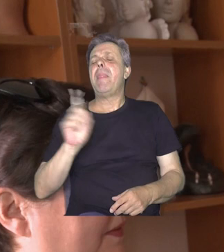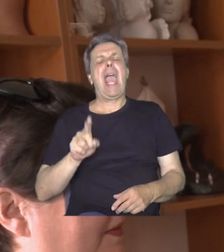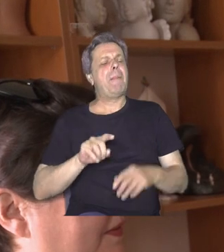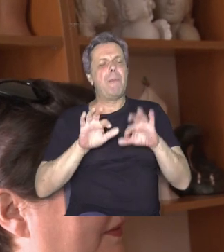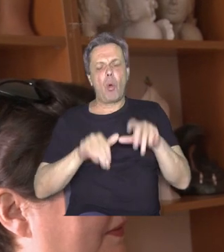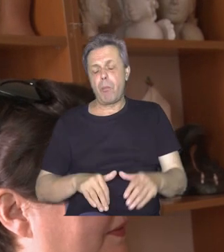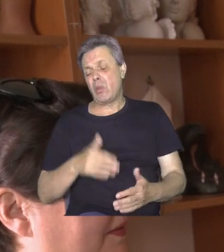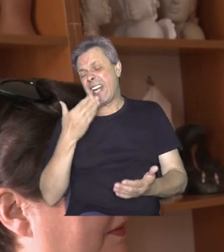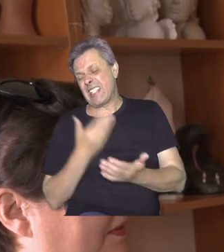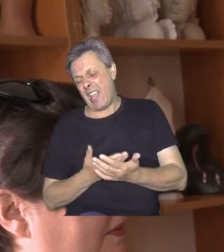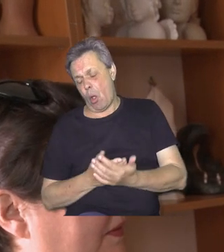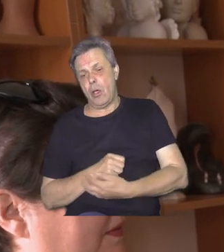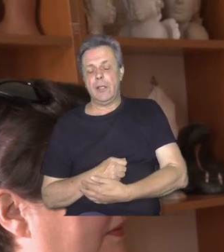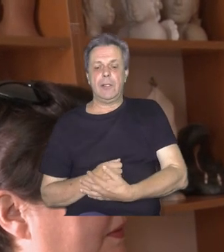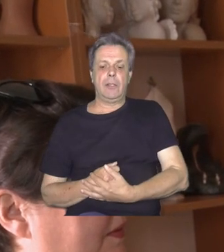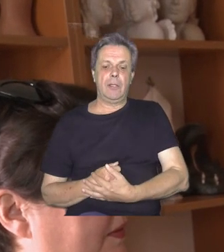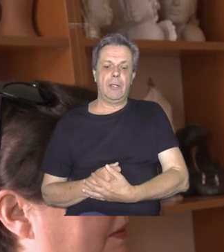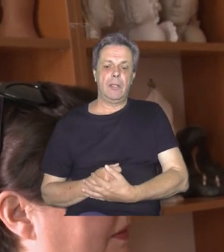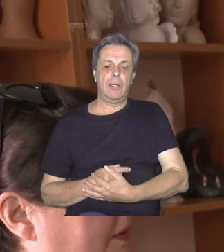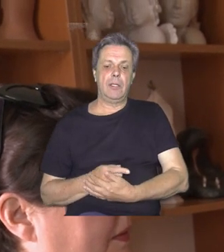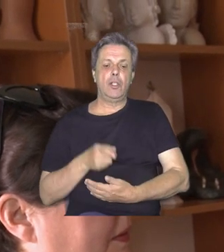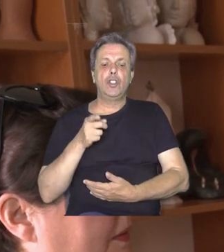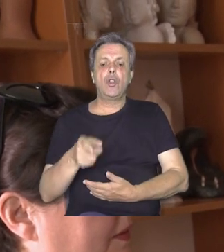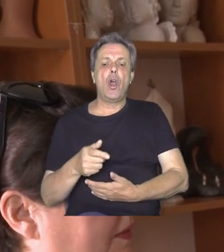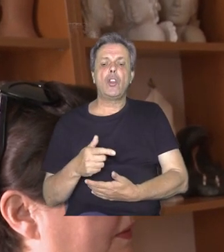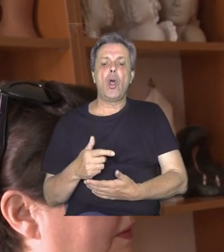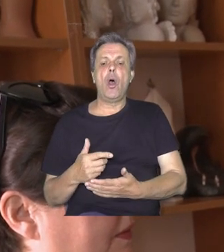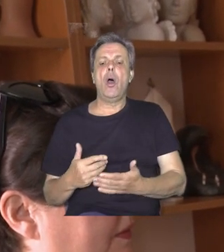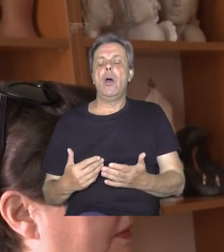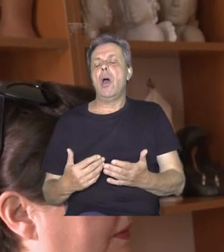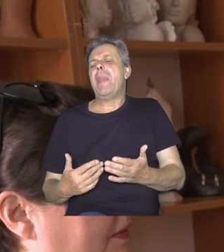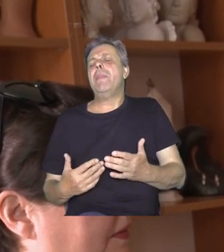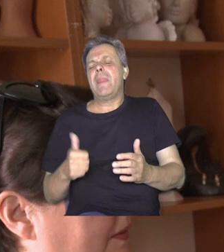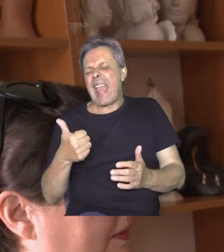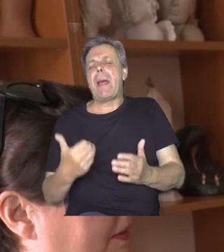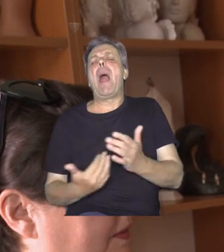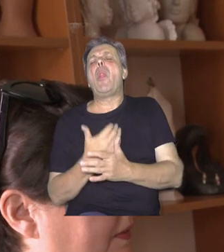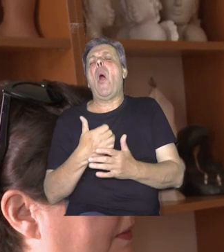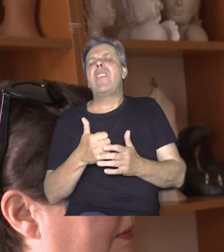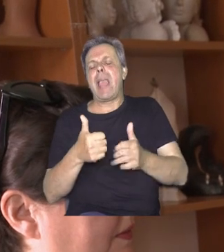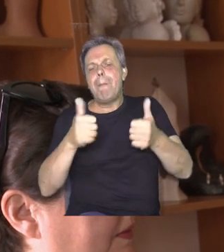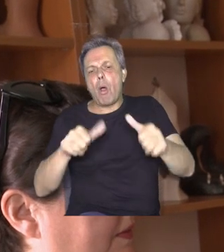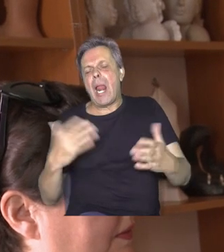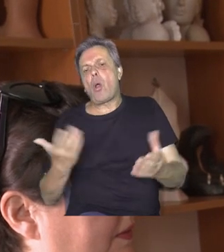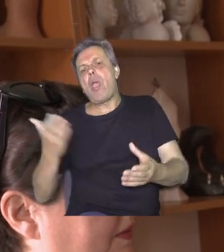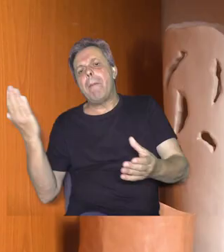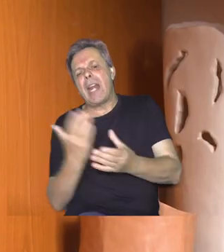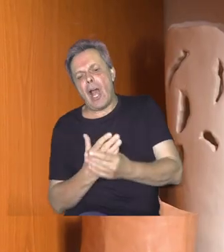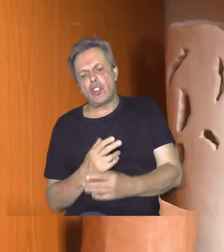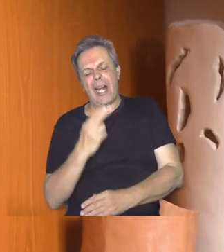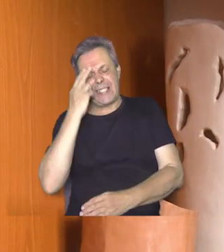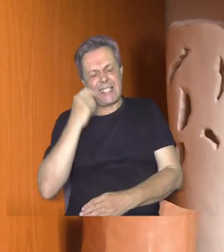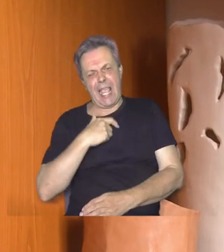kompjutor zato što je to novi model koji je prilagođen